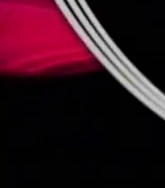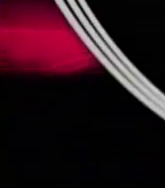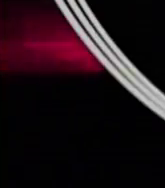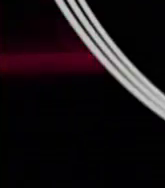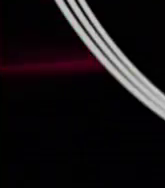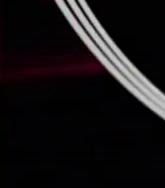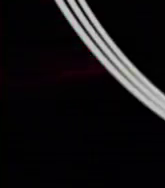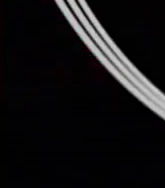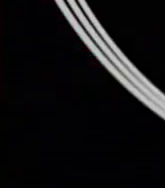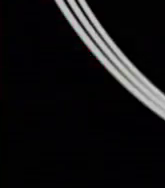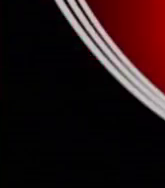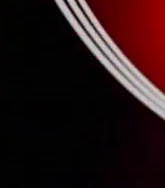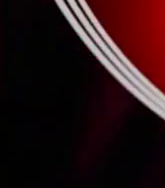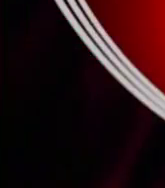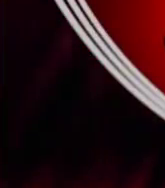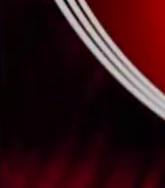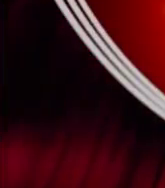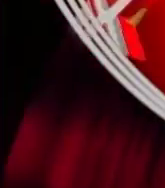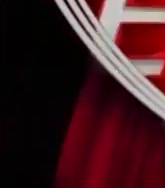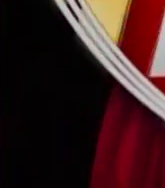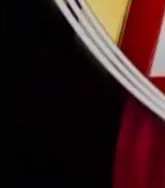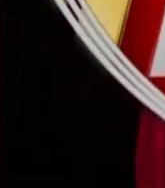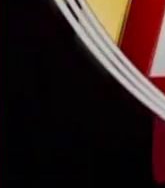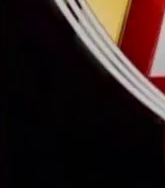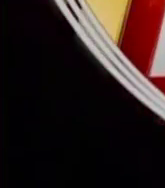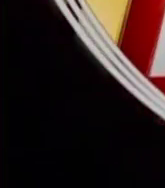हट न्युज एक्सप्रेस।